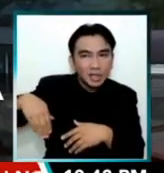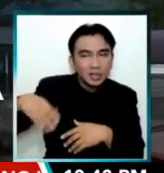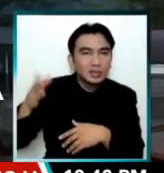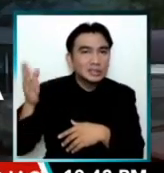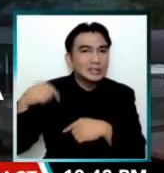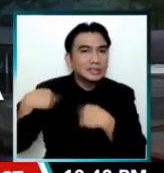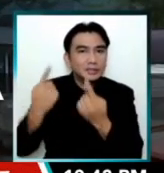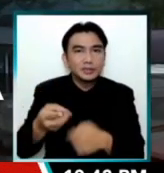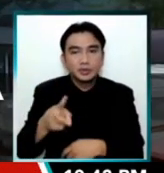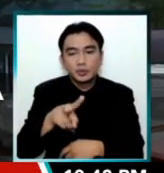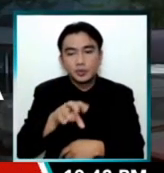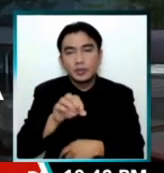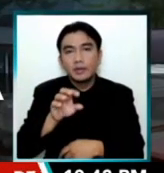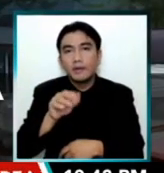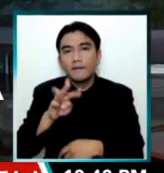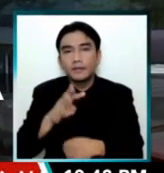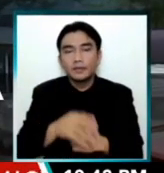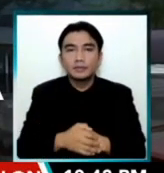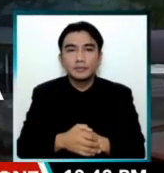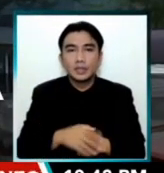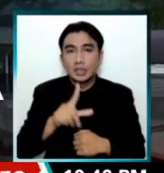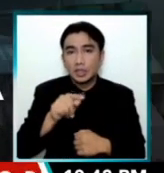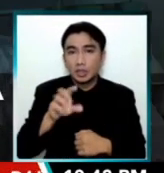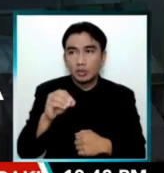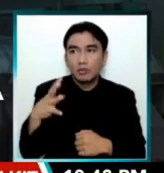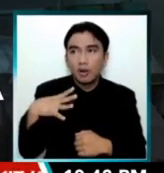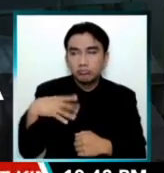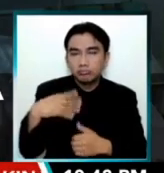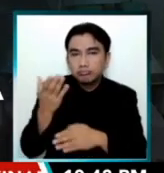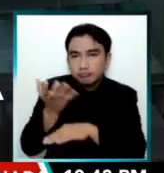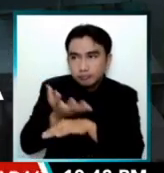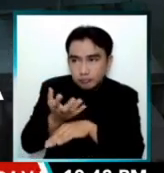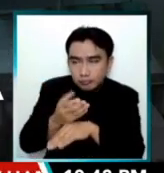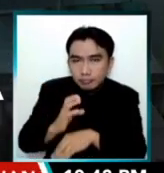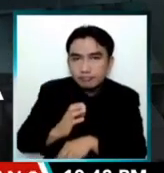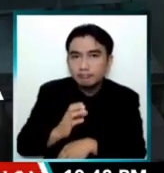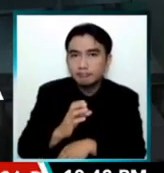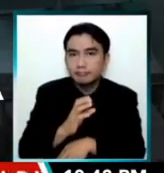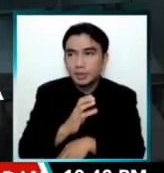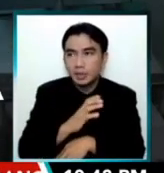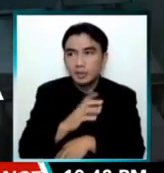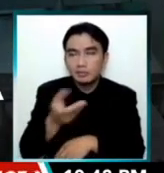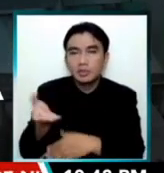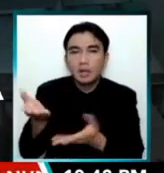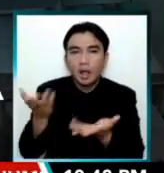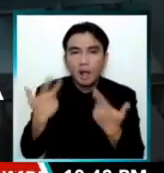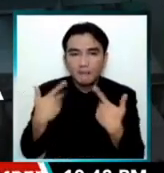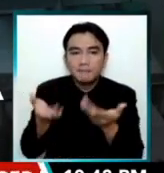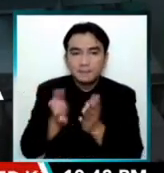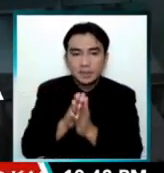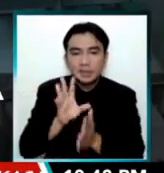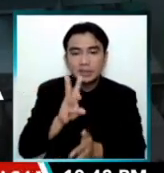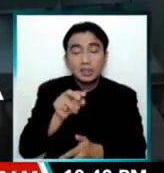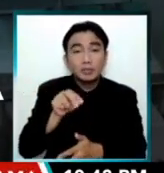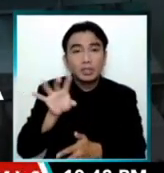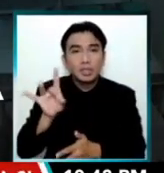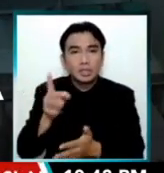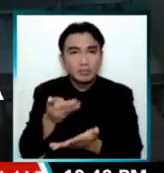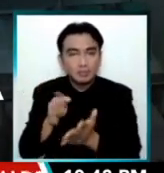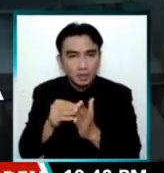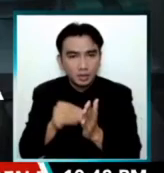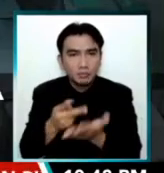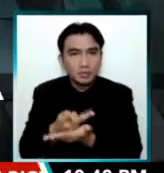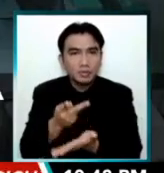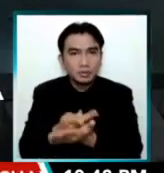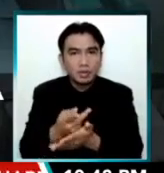ng LTO sa Kongreso ng 6.8 billion pesos para masolusyunan ang backlog. Lampas 4 billion pesos nito para sa